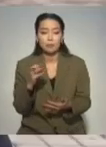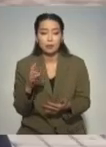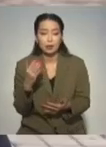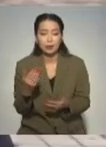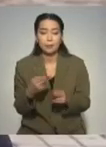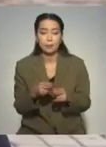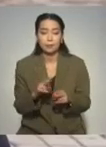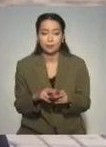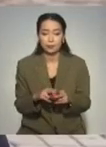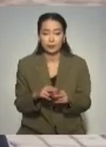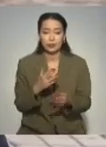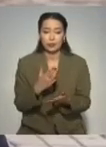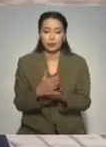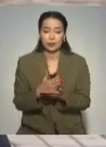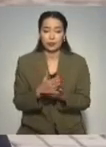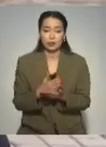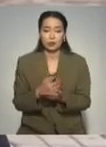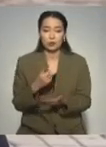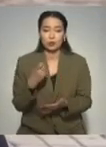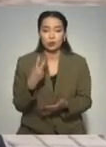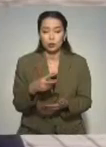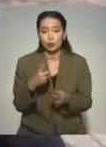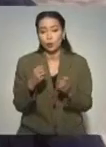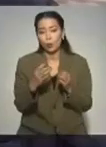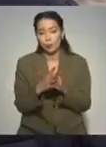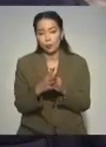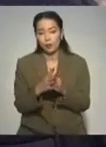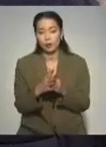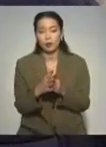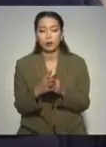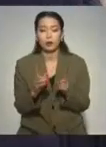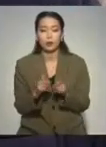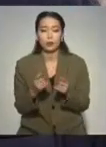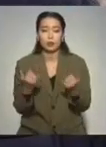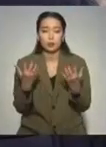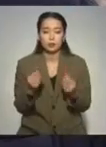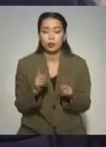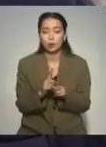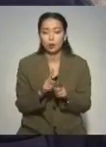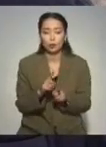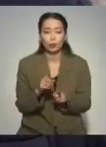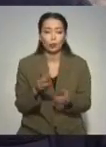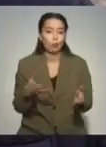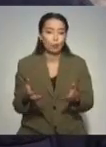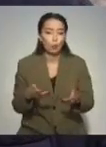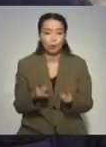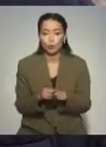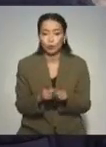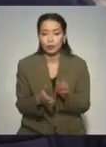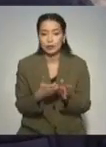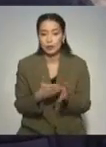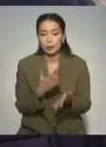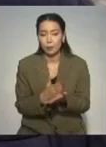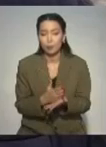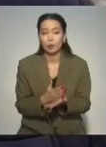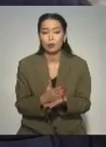не против. Өйткені олар алдында 120-115 теңгеден алды. Қазір ұндарынды өткізе алмай отыр. Ұндарынды. Не